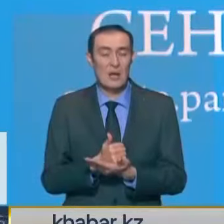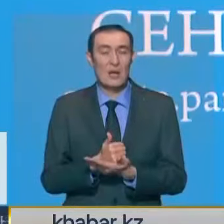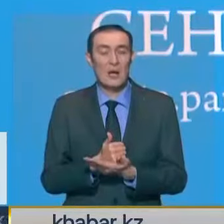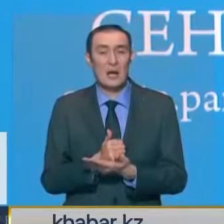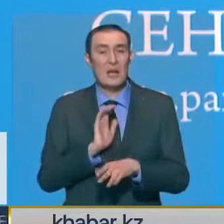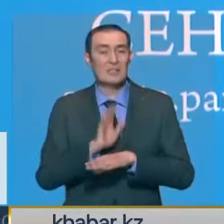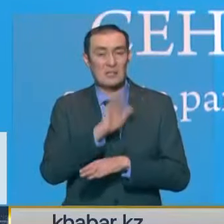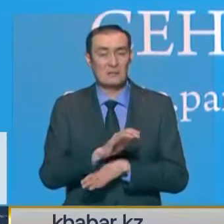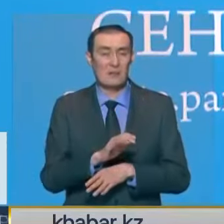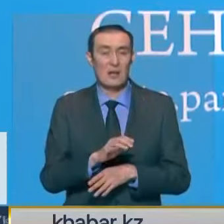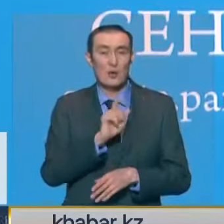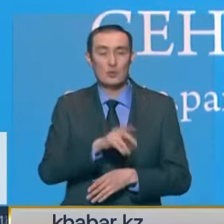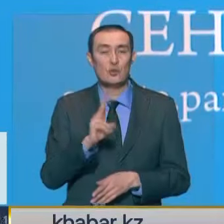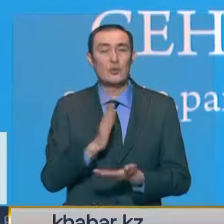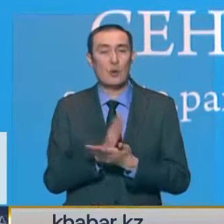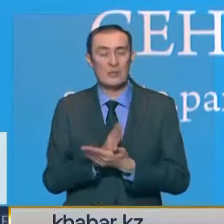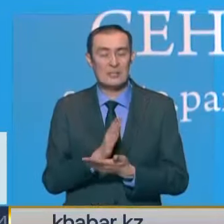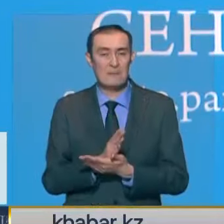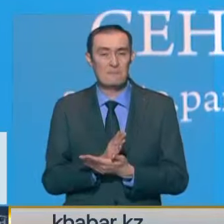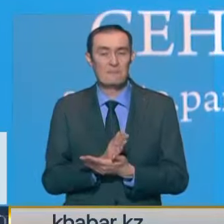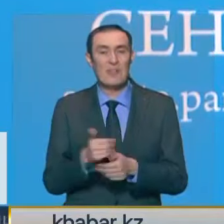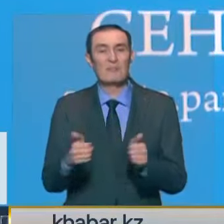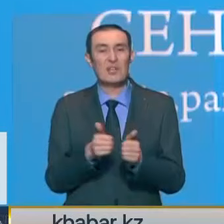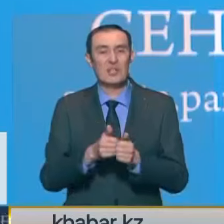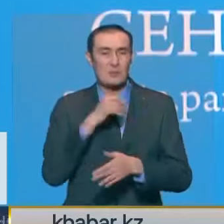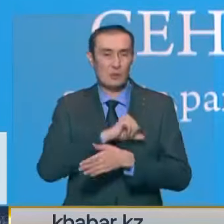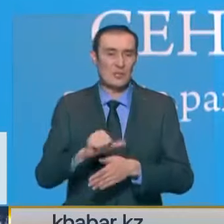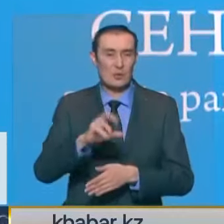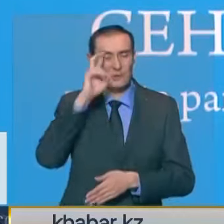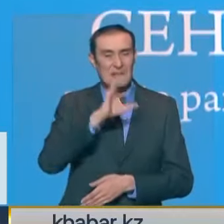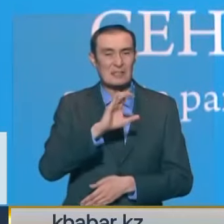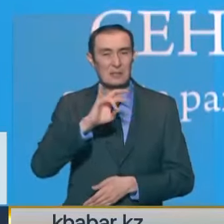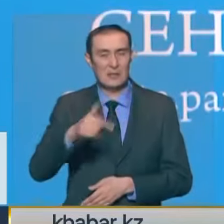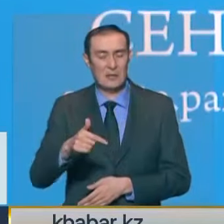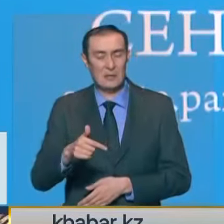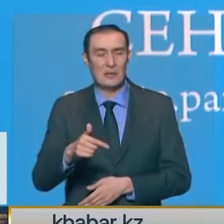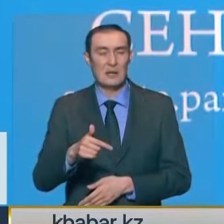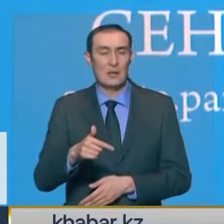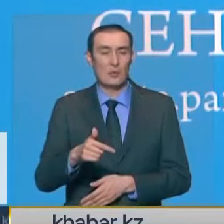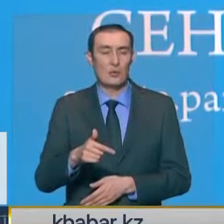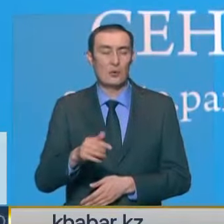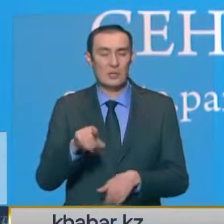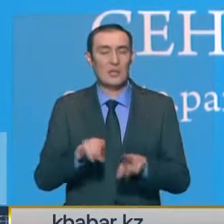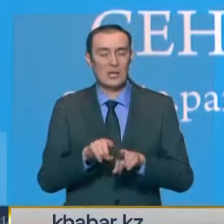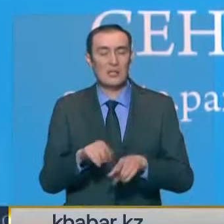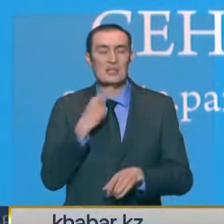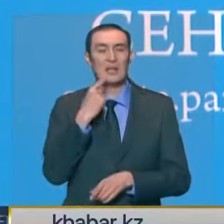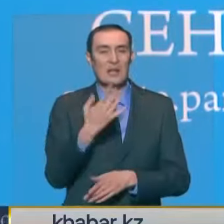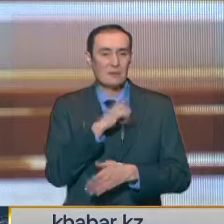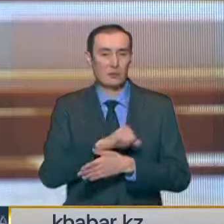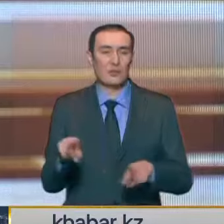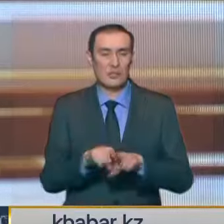попадает у нас те лица которые находятся в ближнем зарубеж это страны СНГ Но если при этом и даль На за